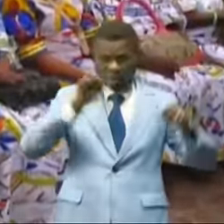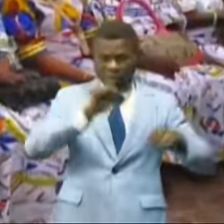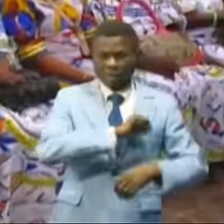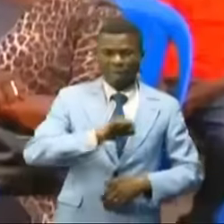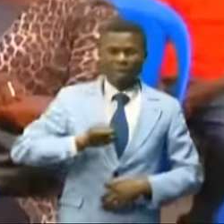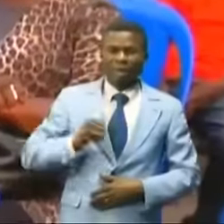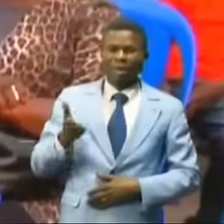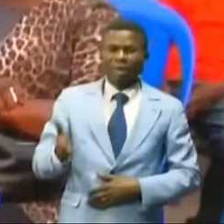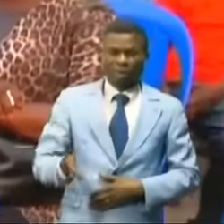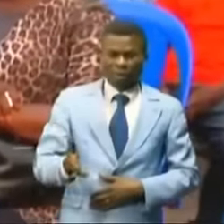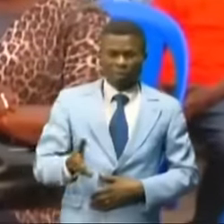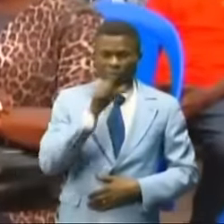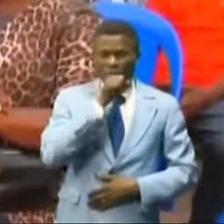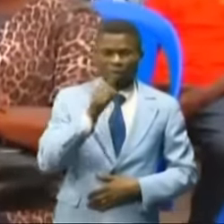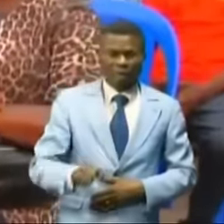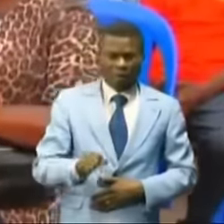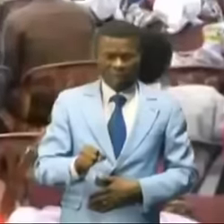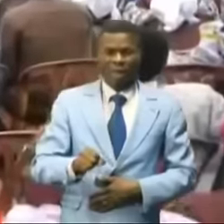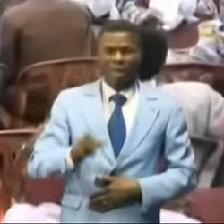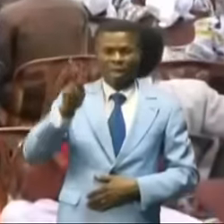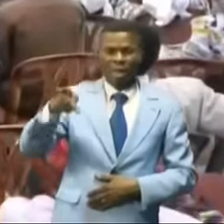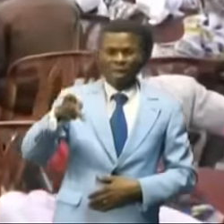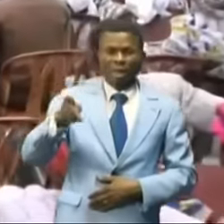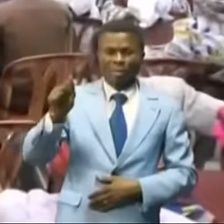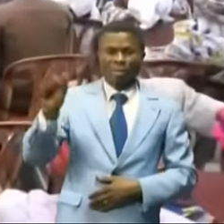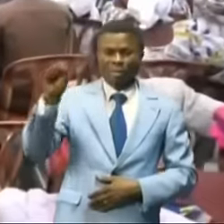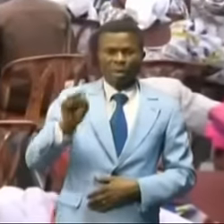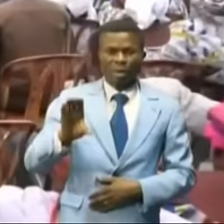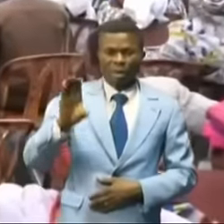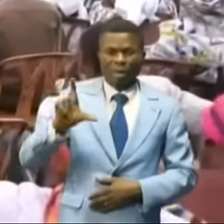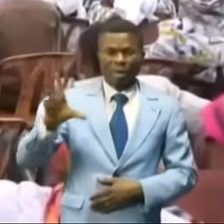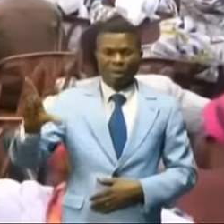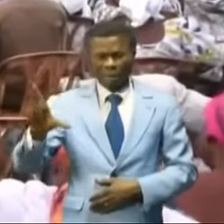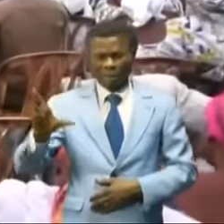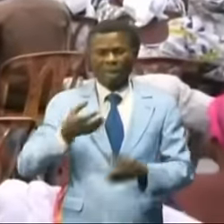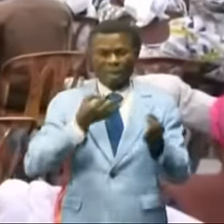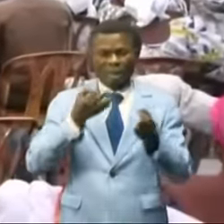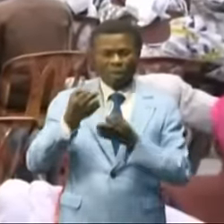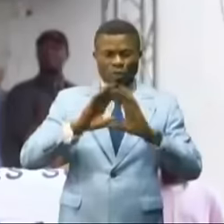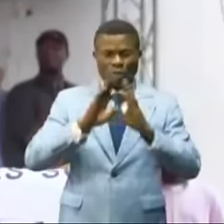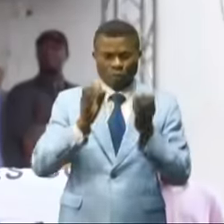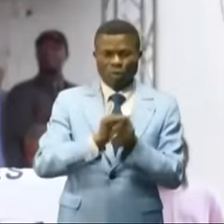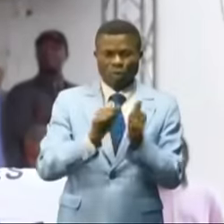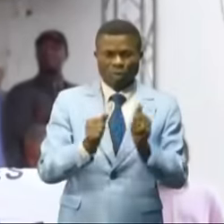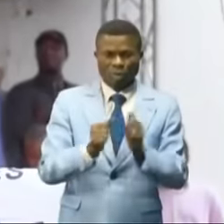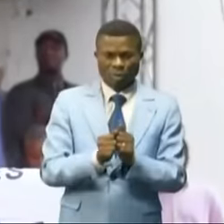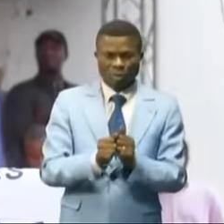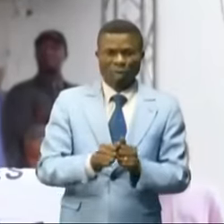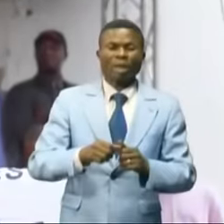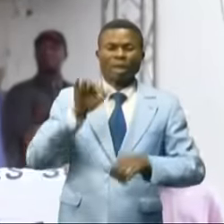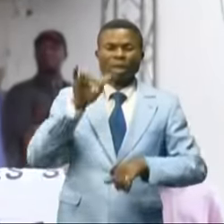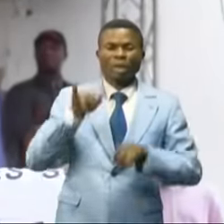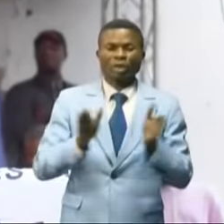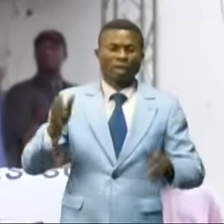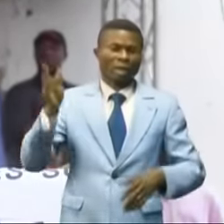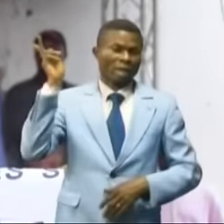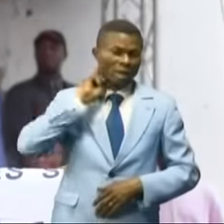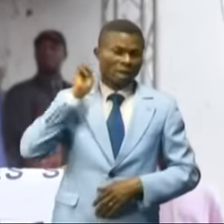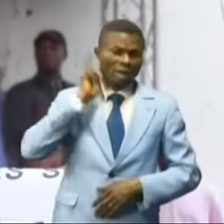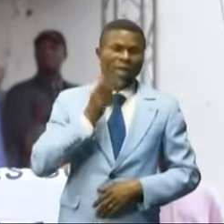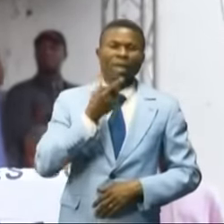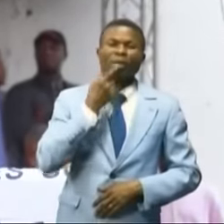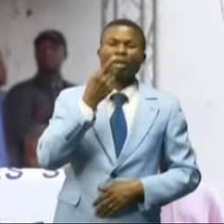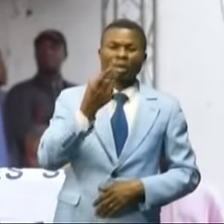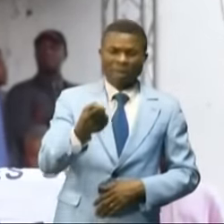assises de Sainte-Anne organisées par un groupe de frondeurs sans qualité ni mandat, Augustin Kabuya reste droit dans ses bottes et